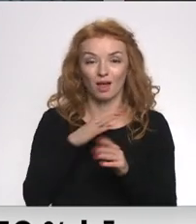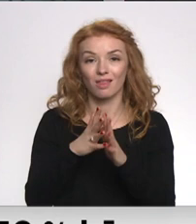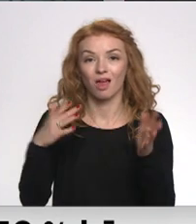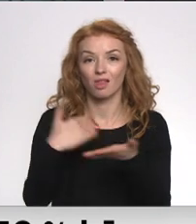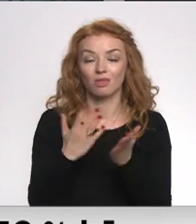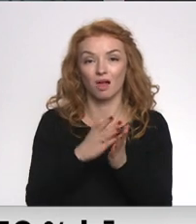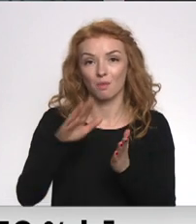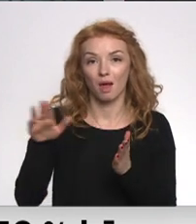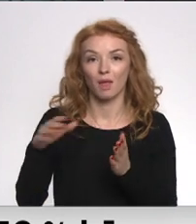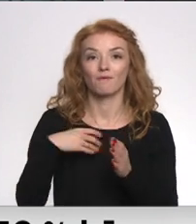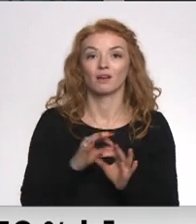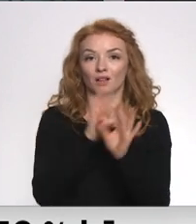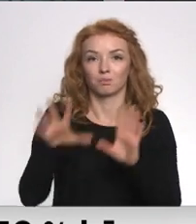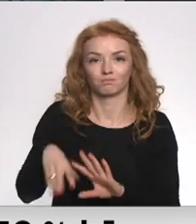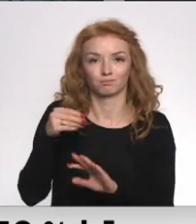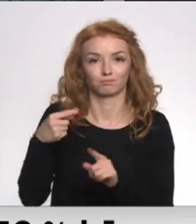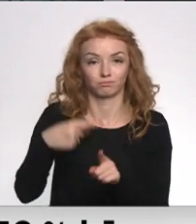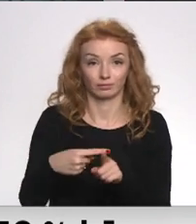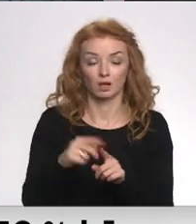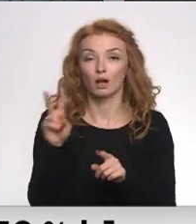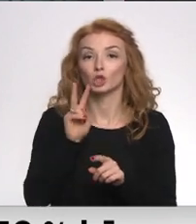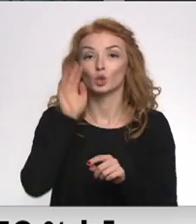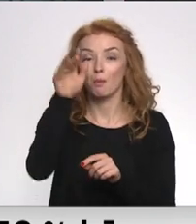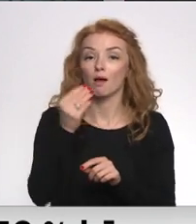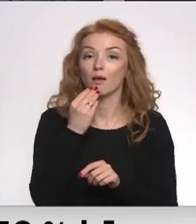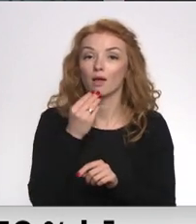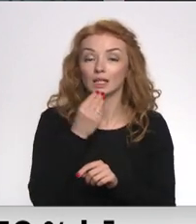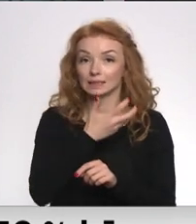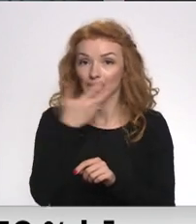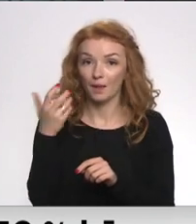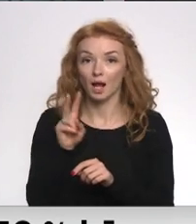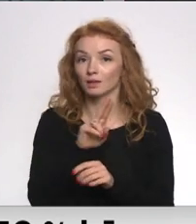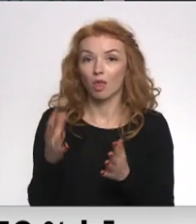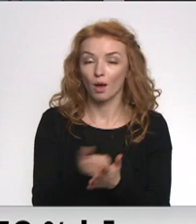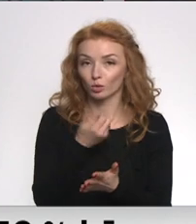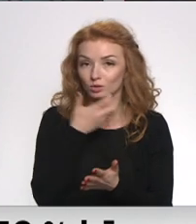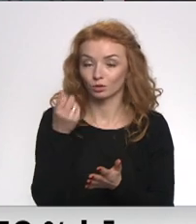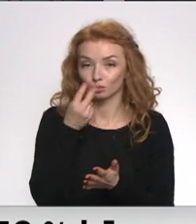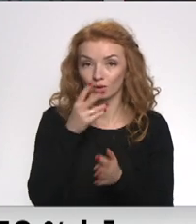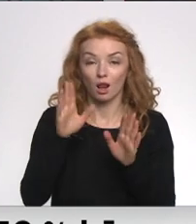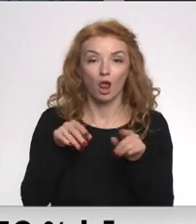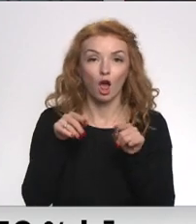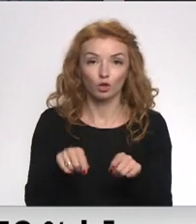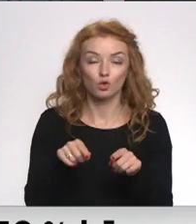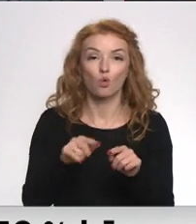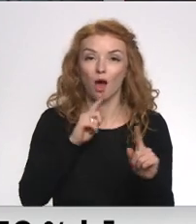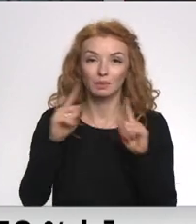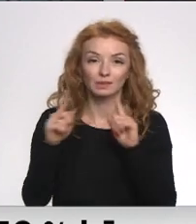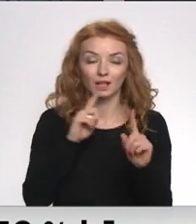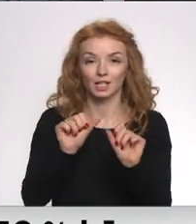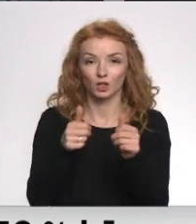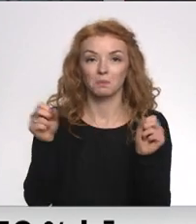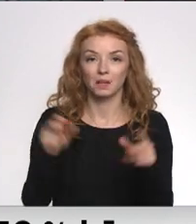bērnu vecāku ir jāpiemaksā. Kurš turpmāk ēdīs siltas pusdienas un kurš ne? Lai to administrētu, izveidot īpaša